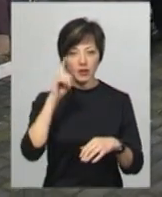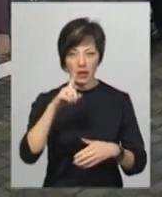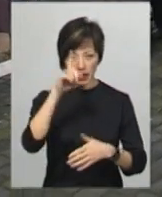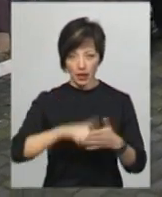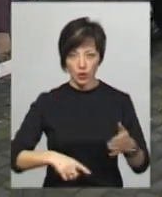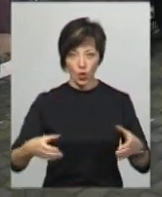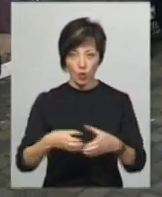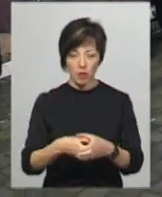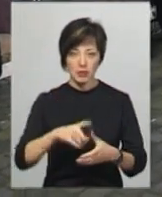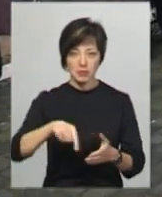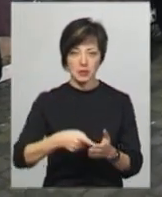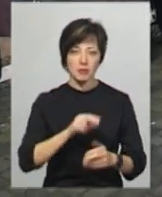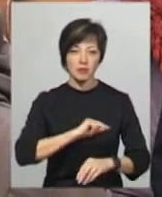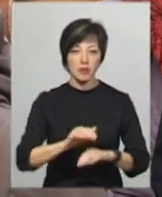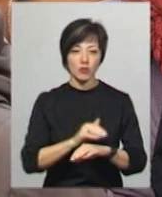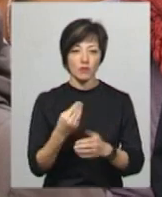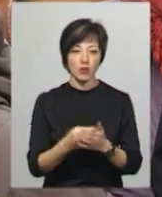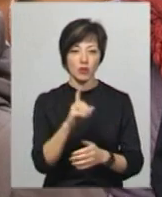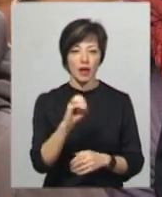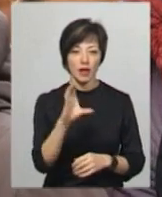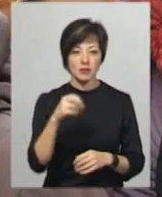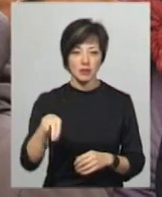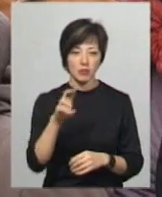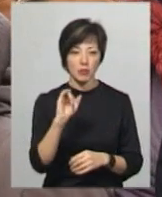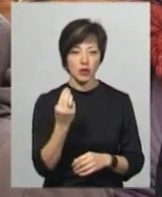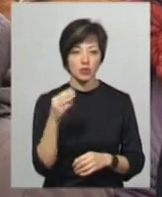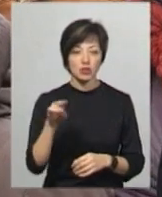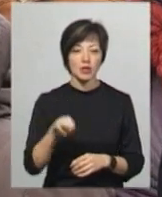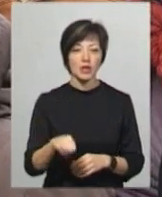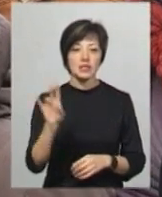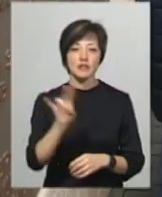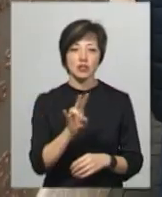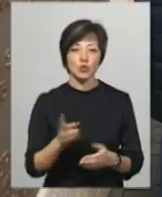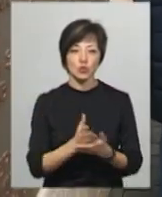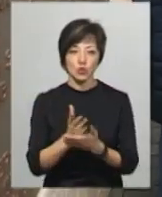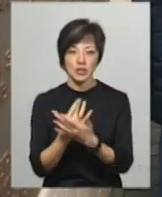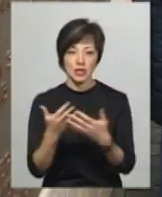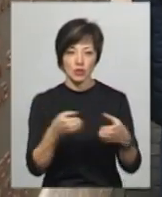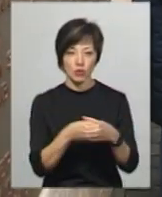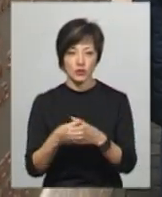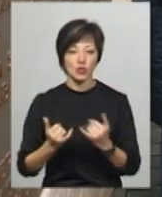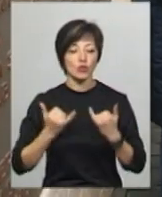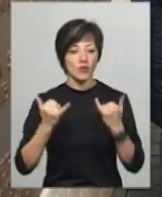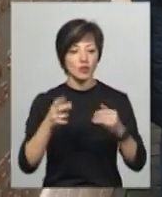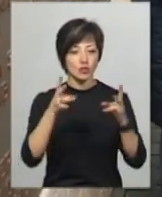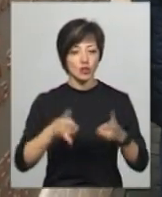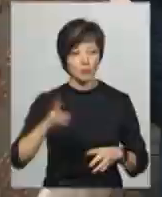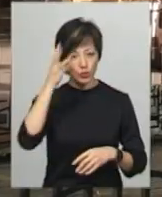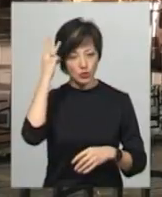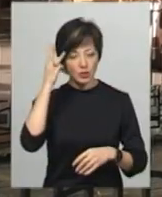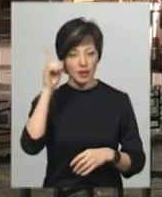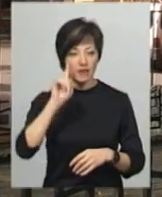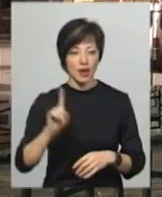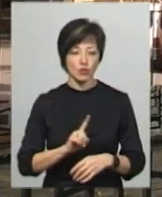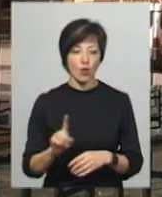релігійної громади міста, працівники благодійного фонду «Хесед Бешт» та священнослужителі різних конфесій, аби вшанувати жертв Проскурівського єврейського